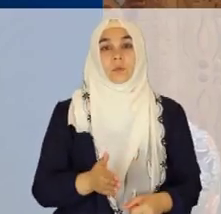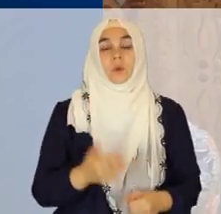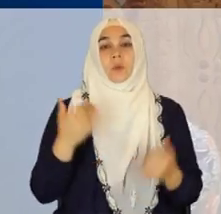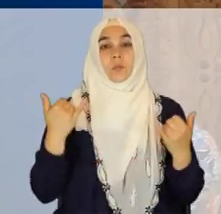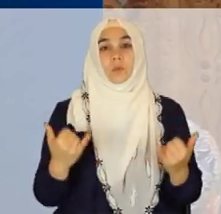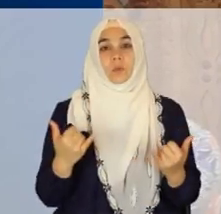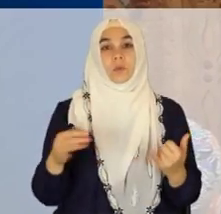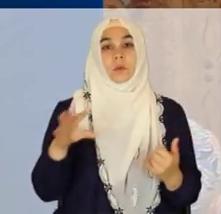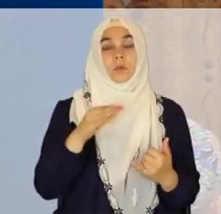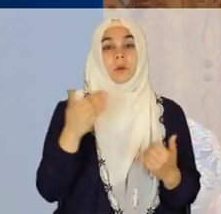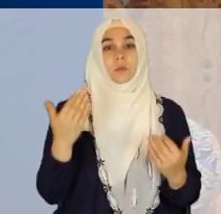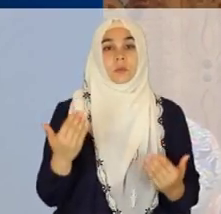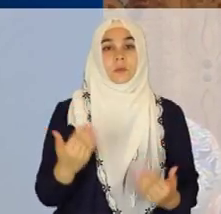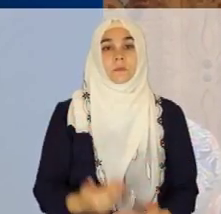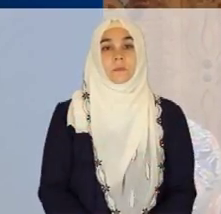Lekin